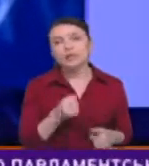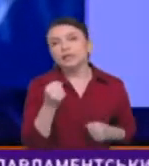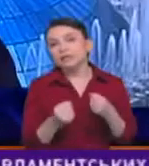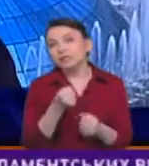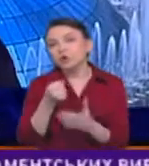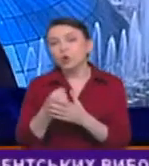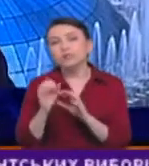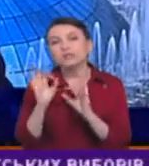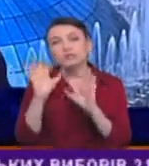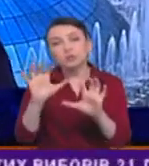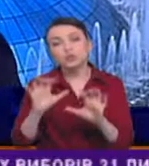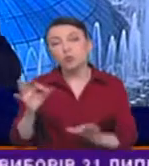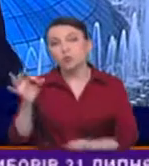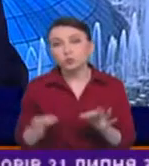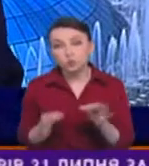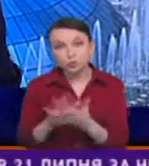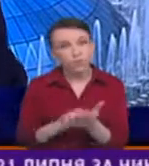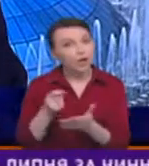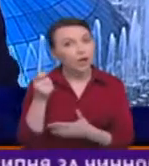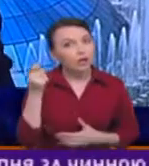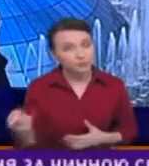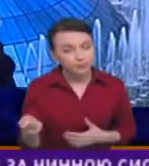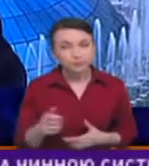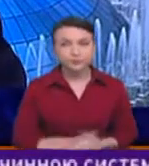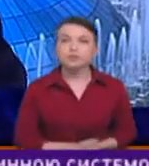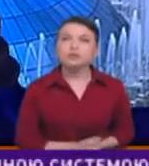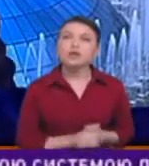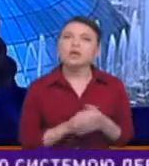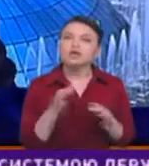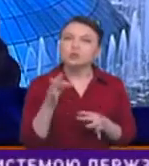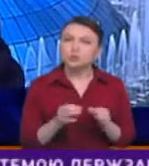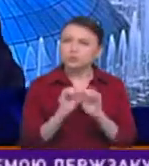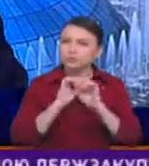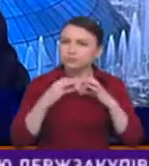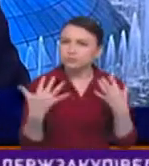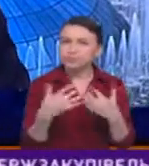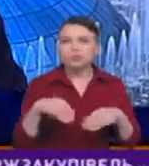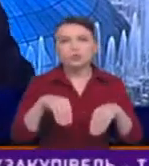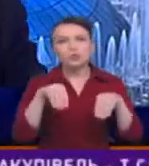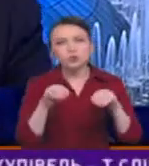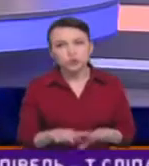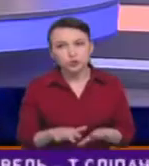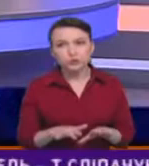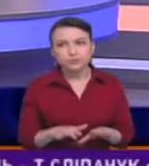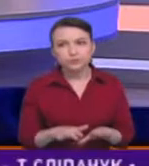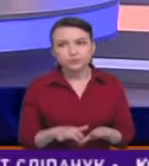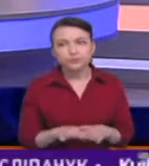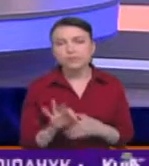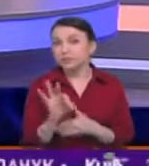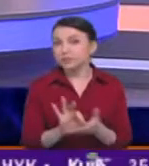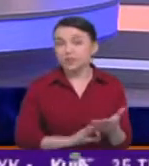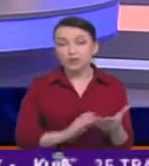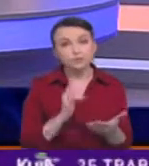Конституційного суду. Тепер збираються, мабуть, судді Конституційного суду і приймають рішення. Тому, якщо ми дозволите, зразу до пана Віктора. Пан